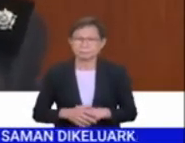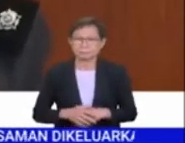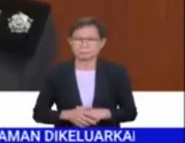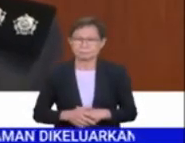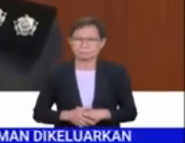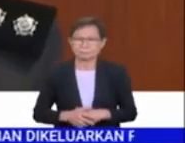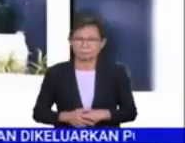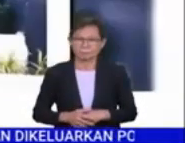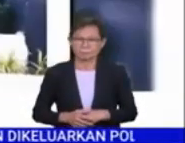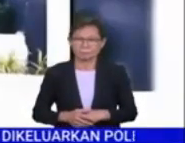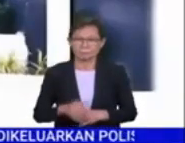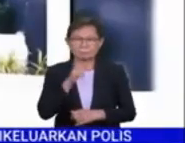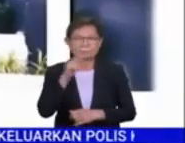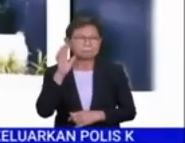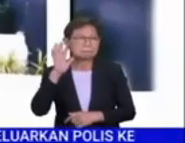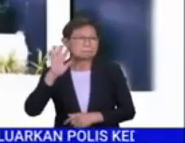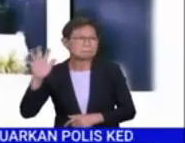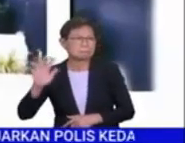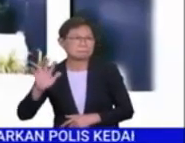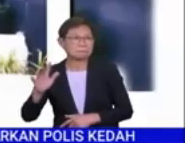itu.